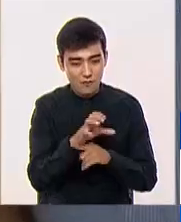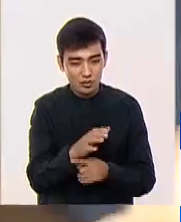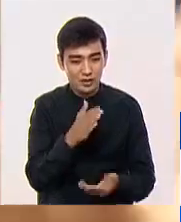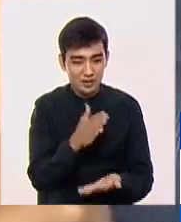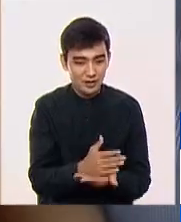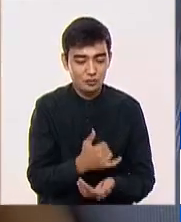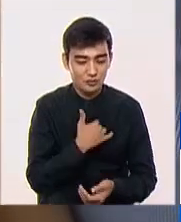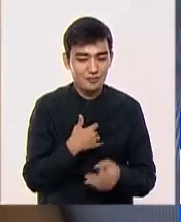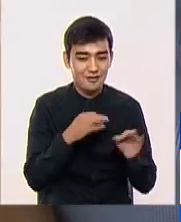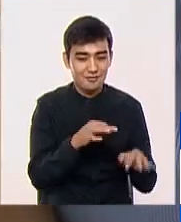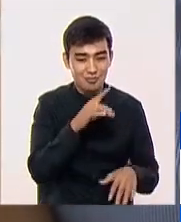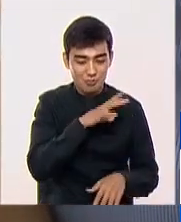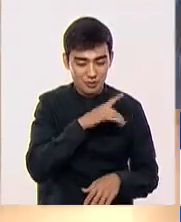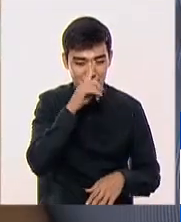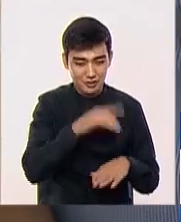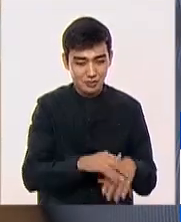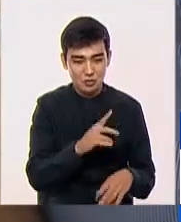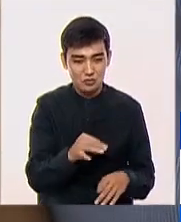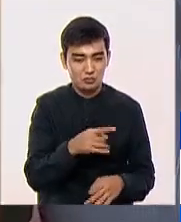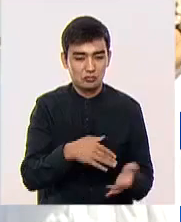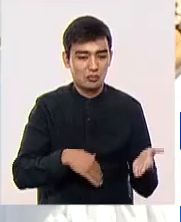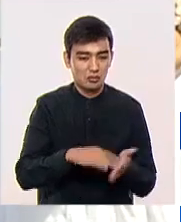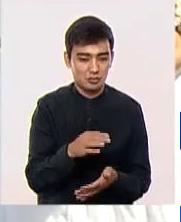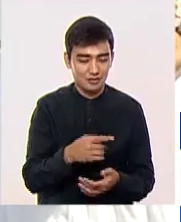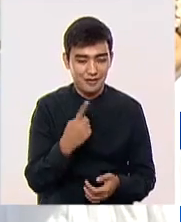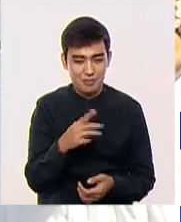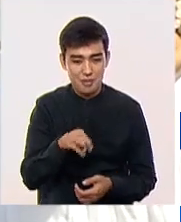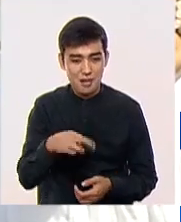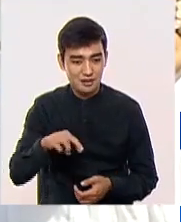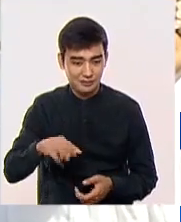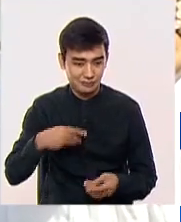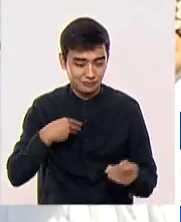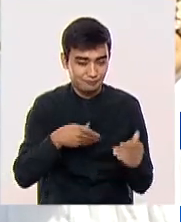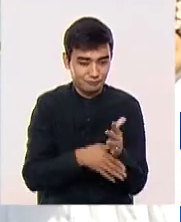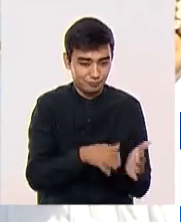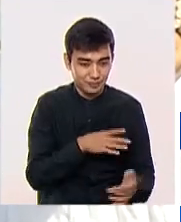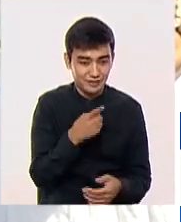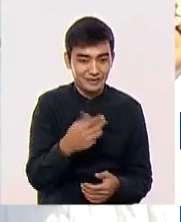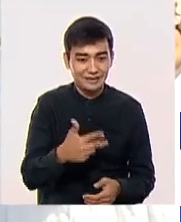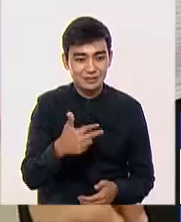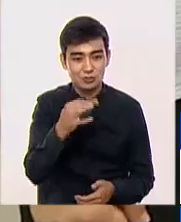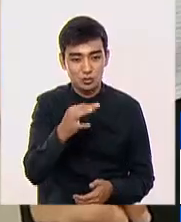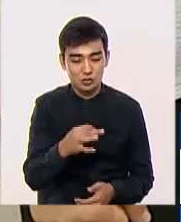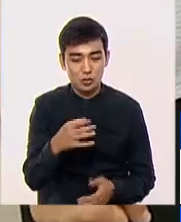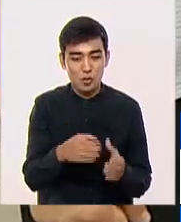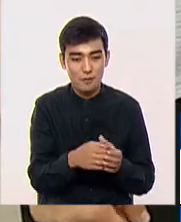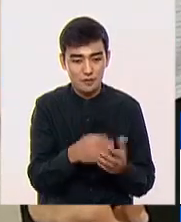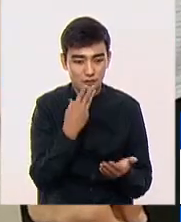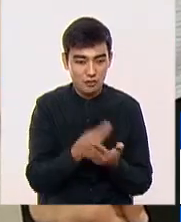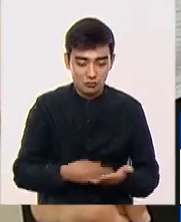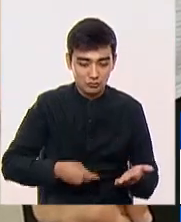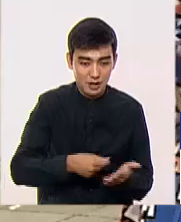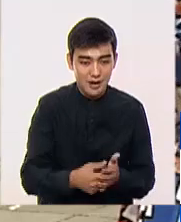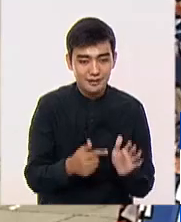бар. Директордың айтуынша, алғашқы 3 блокқа 1 миллиард теңгеден аса қаражат құйылған. Ол ақшаның 30% компанияның активінен алса,